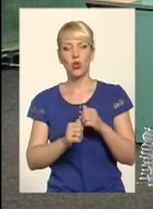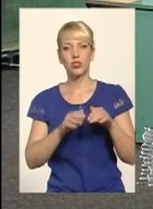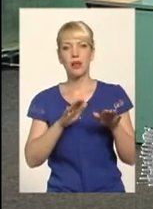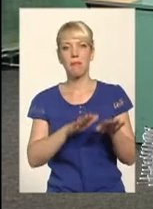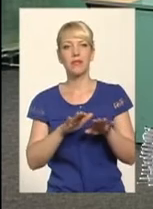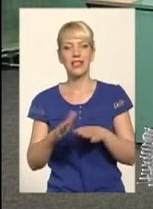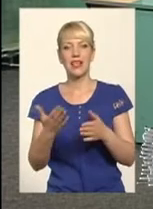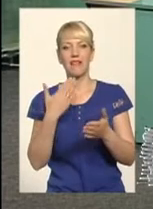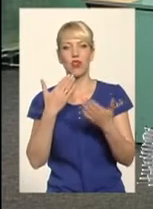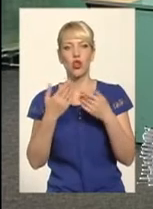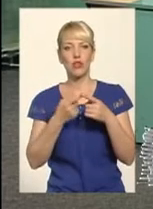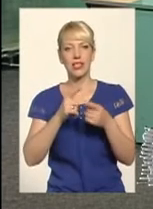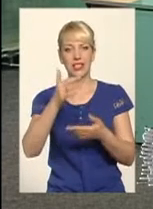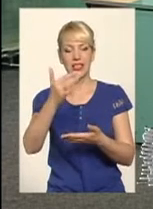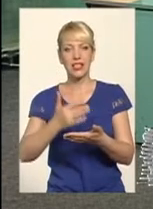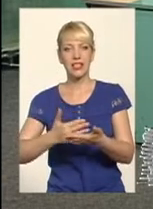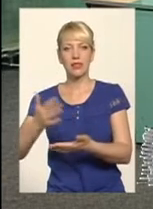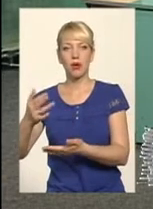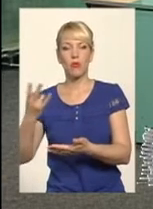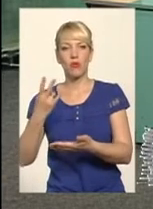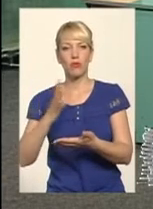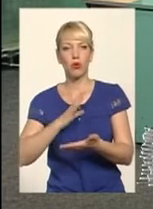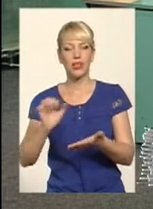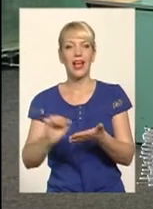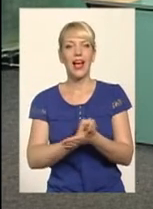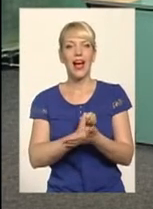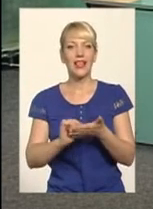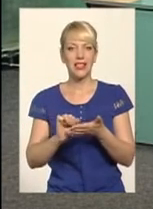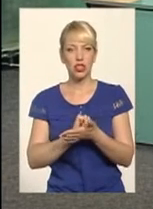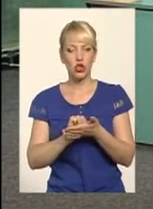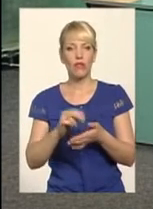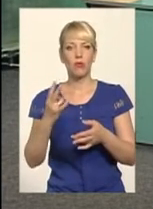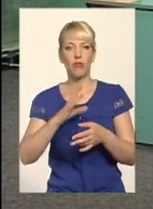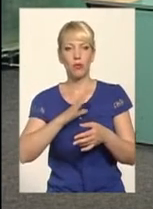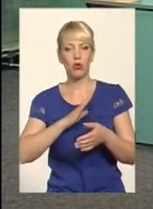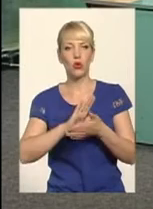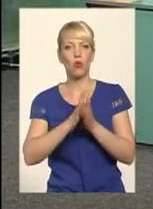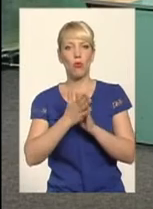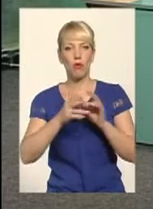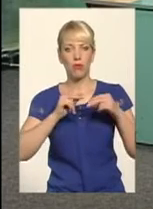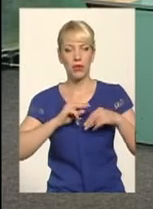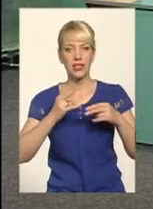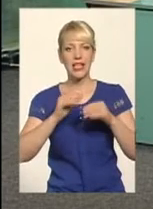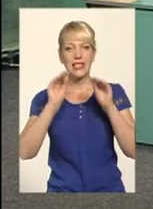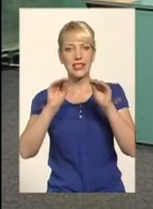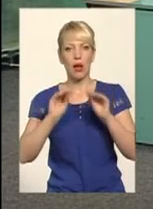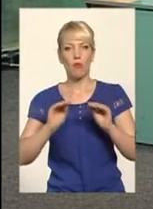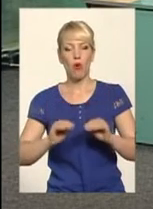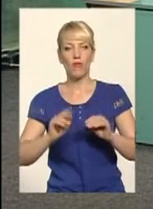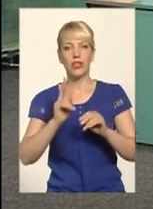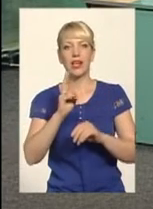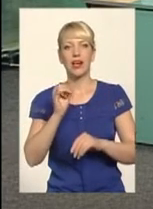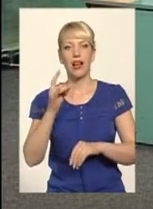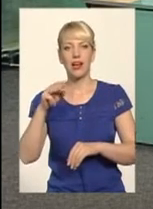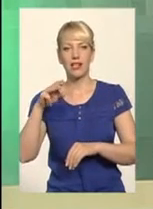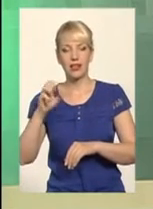до цих списків, має бути атестоване, має бути проведена експертиза умов праці, заповнена карта робочого місця, де визначені всі